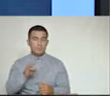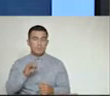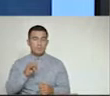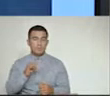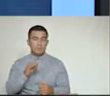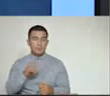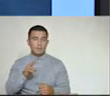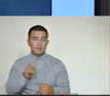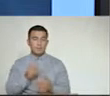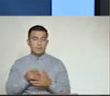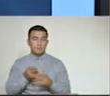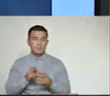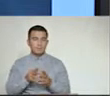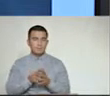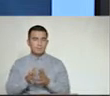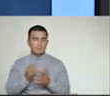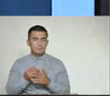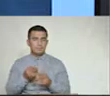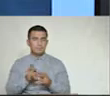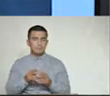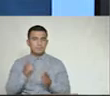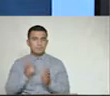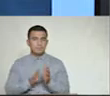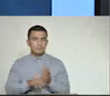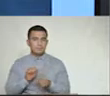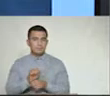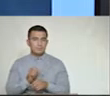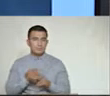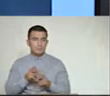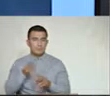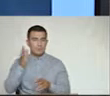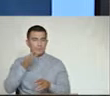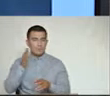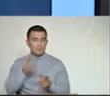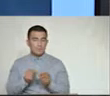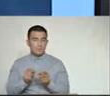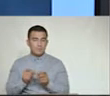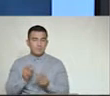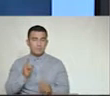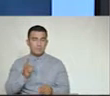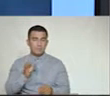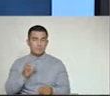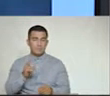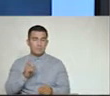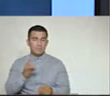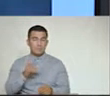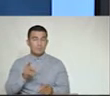Tufilkaning sitoplazmasiga tinimsiz suv bilan birga kislorod ham kirib turadi.